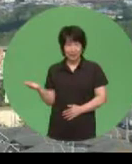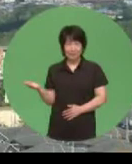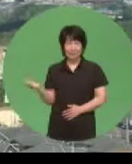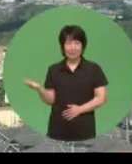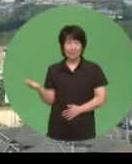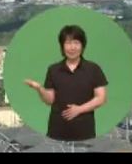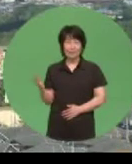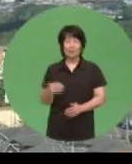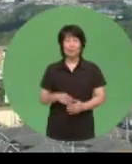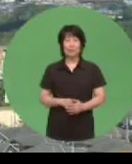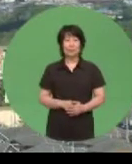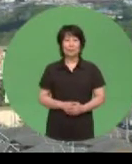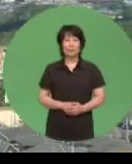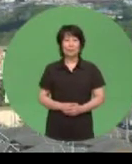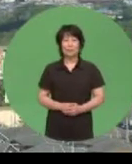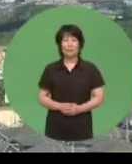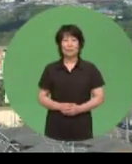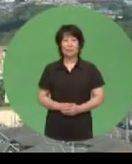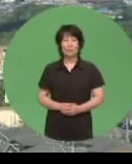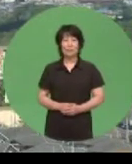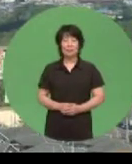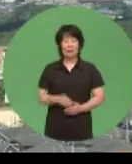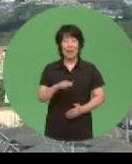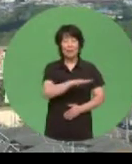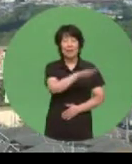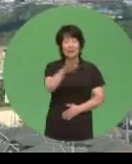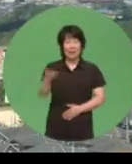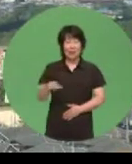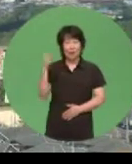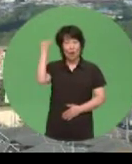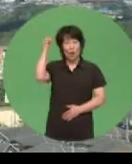74-1105 もご利用いただけます。皆さん